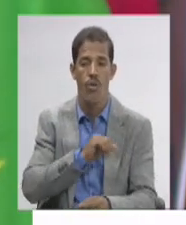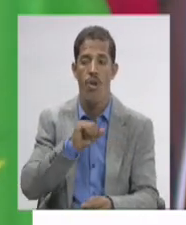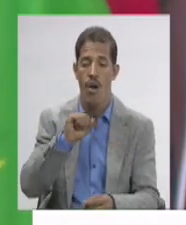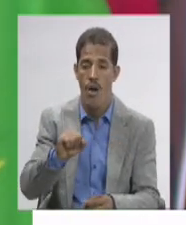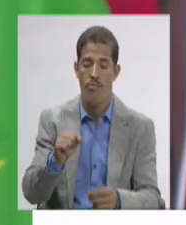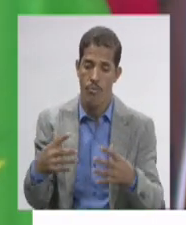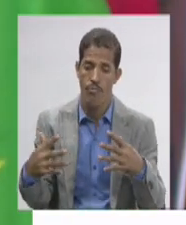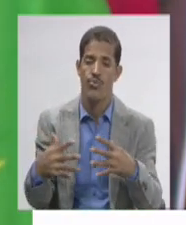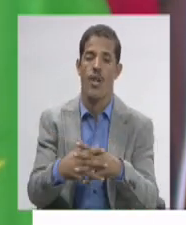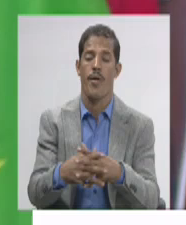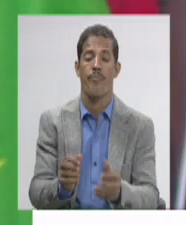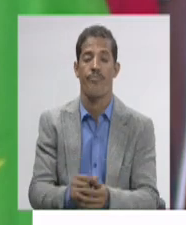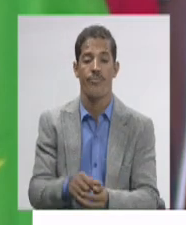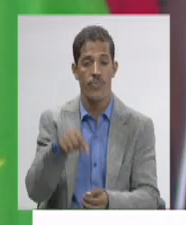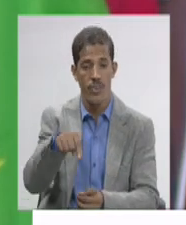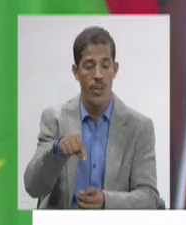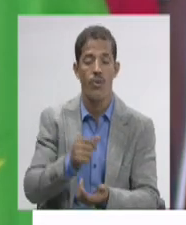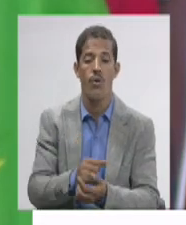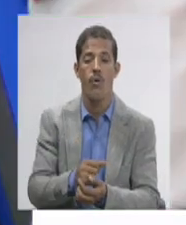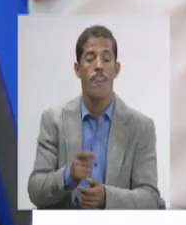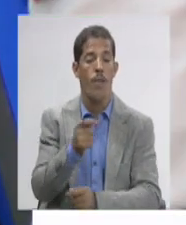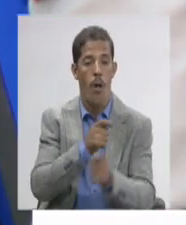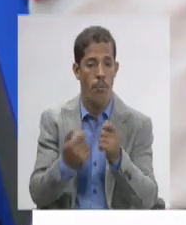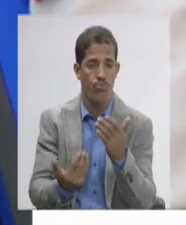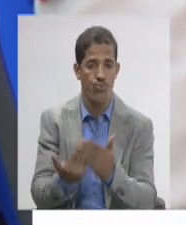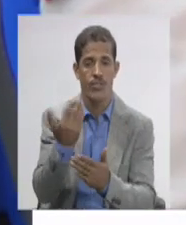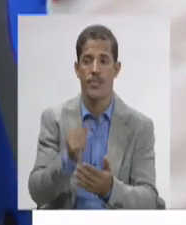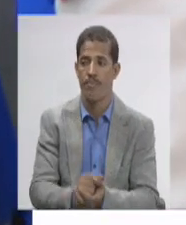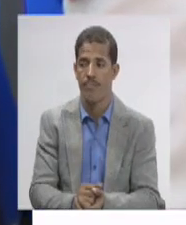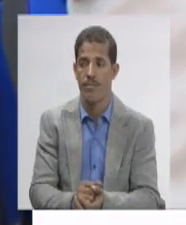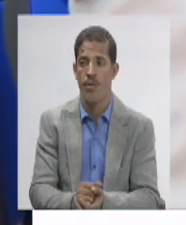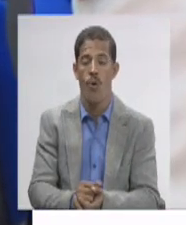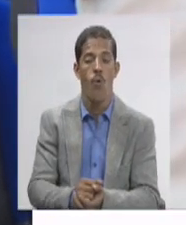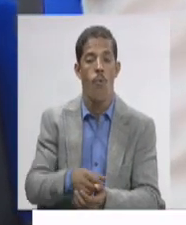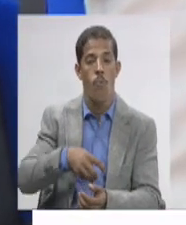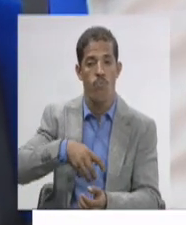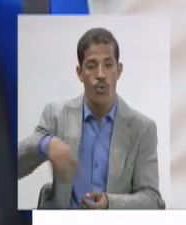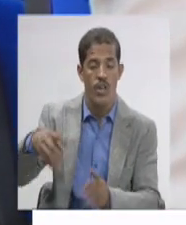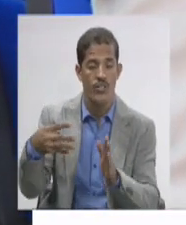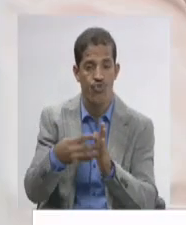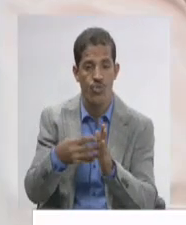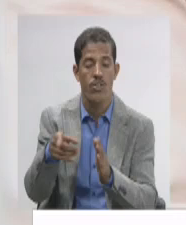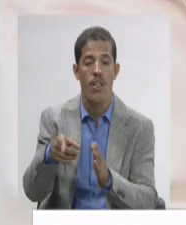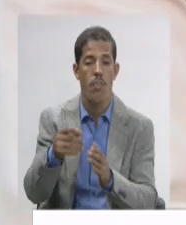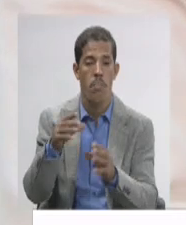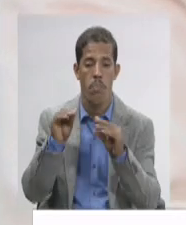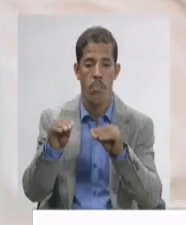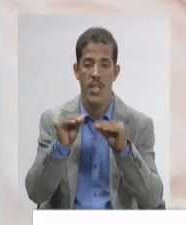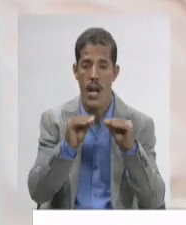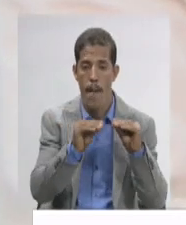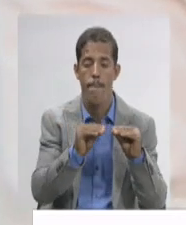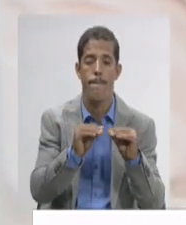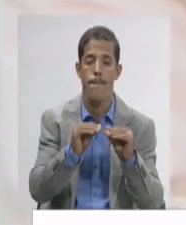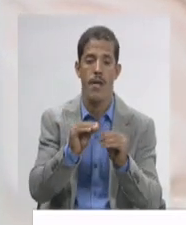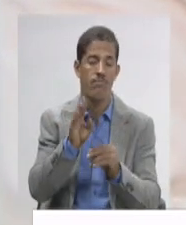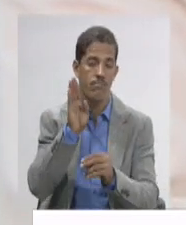المشتركه ذات الطابع متعدد الجنسيات وتقدم الكليه تكوينا عسكريا عاليا يضمن الحصول على